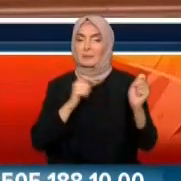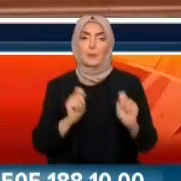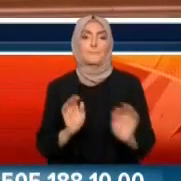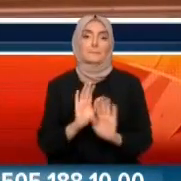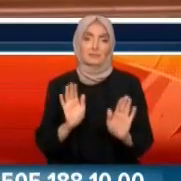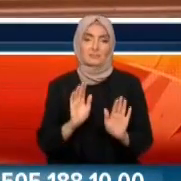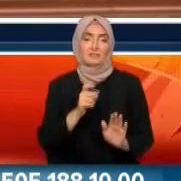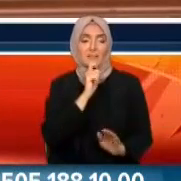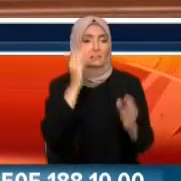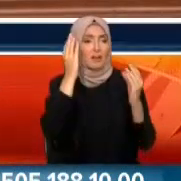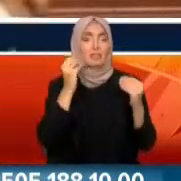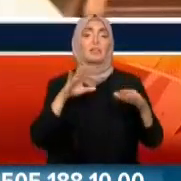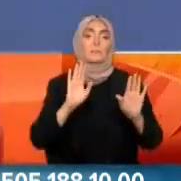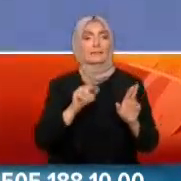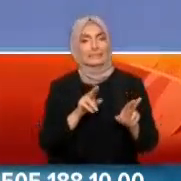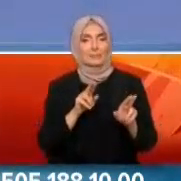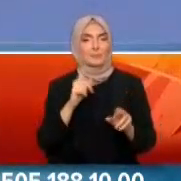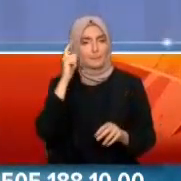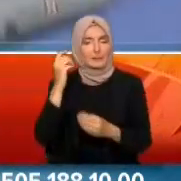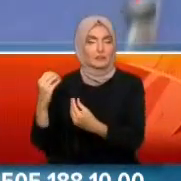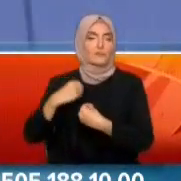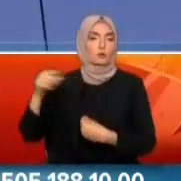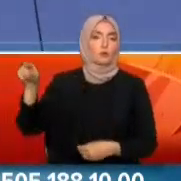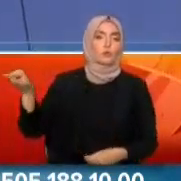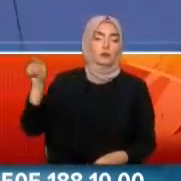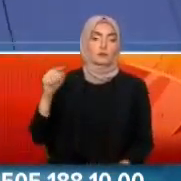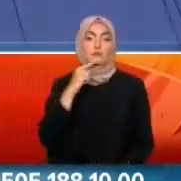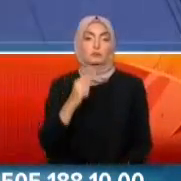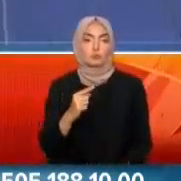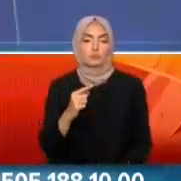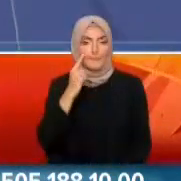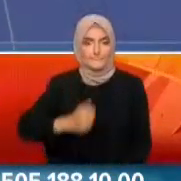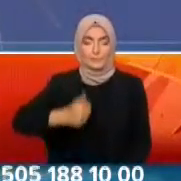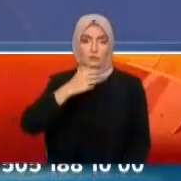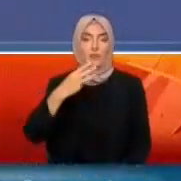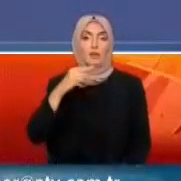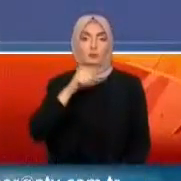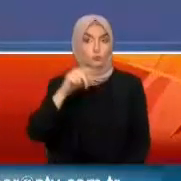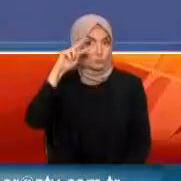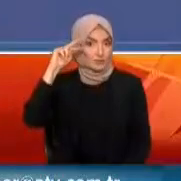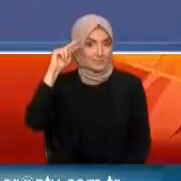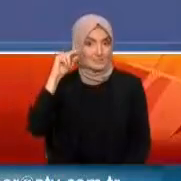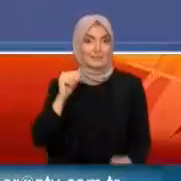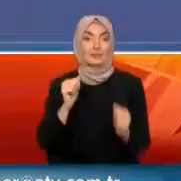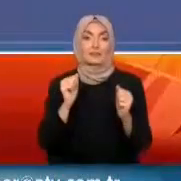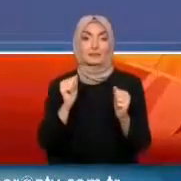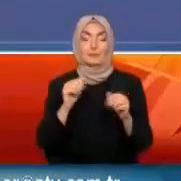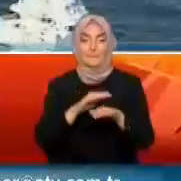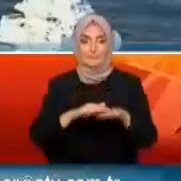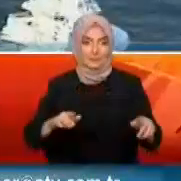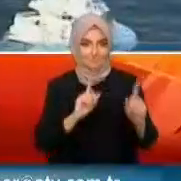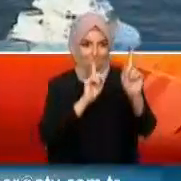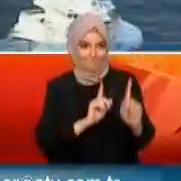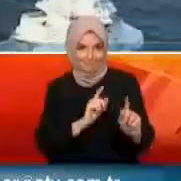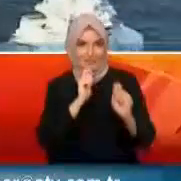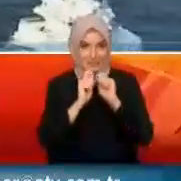bilgileri de bize yansıtıyorlar. Başkan Erdoğan Yunanistan'la masaya oturmak için sondaj çalışmalarına kısa bir ara verildiğini